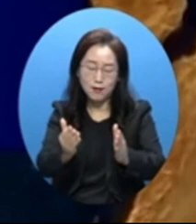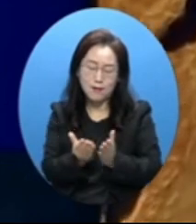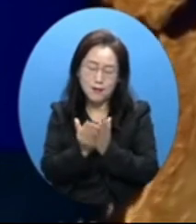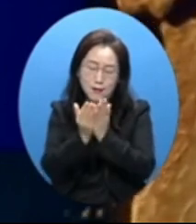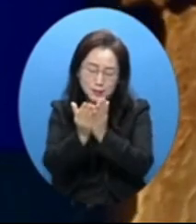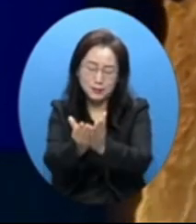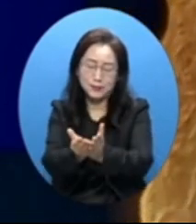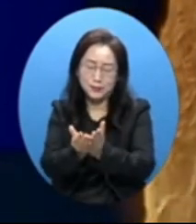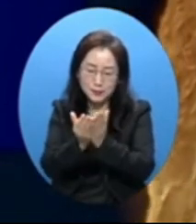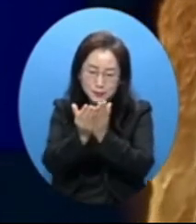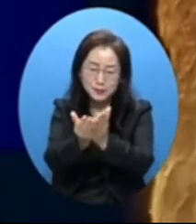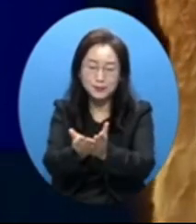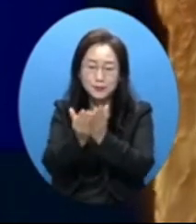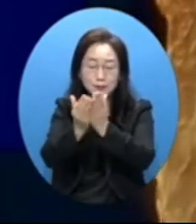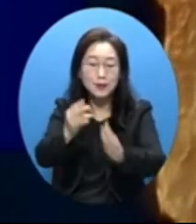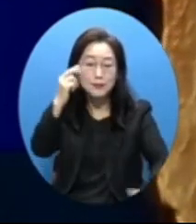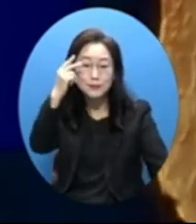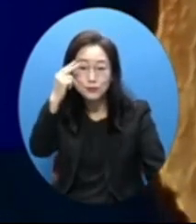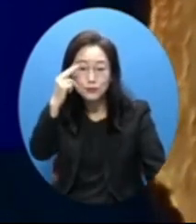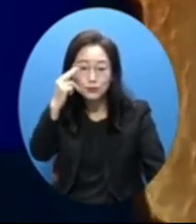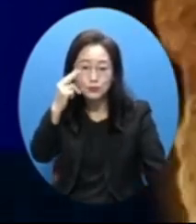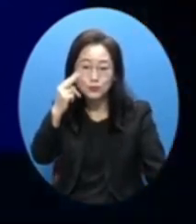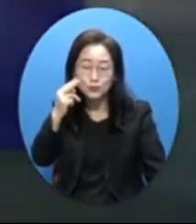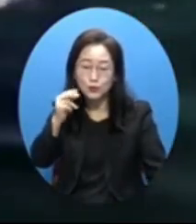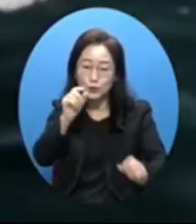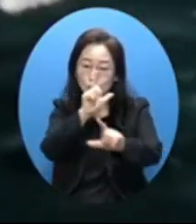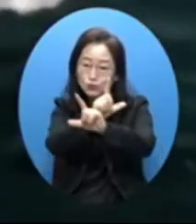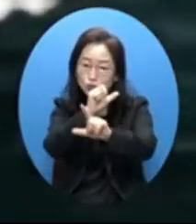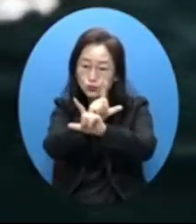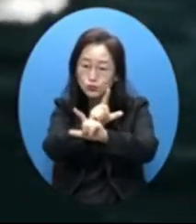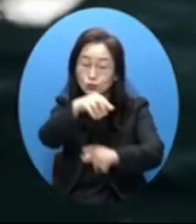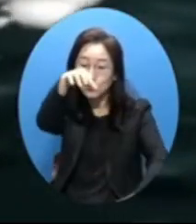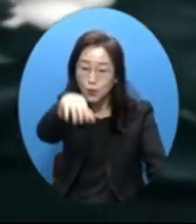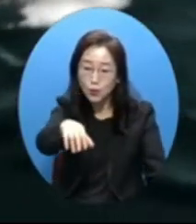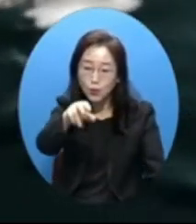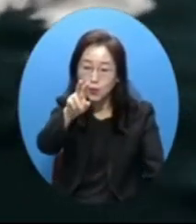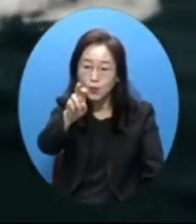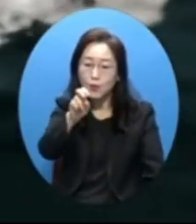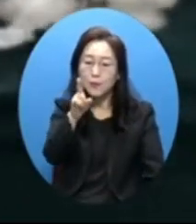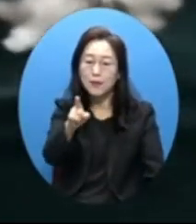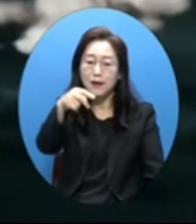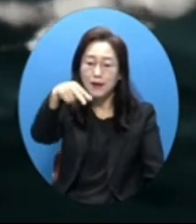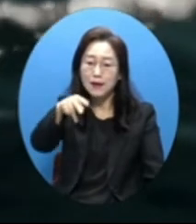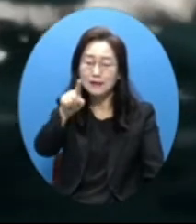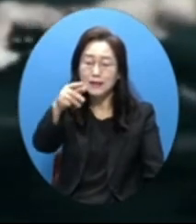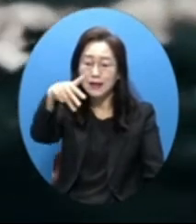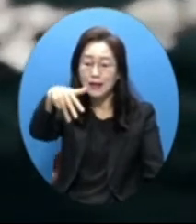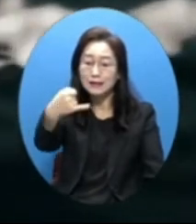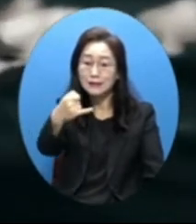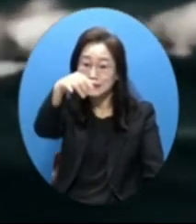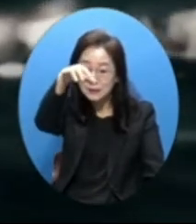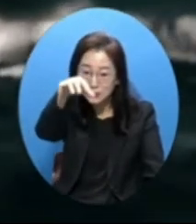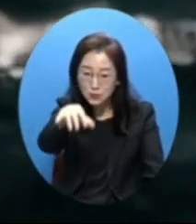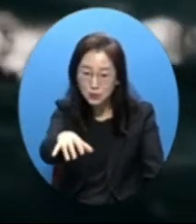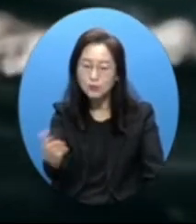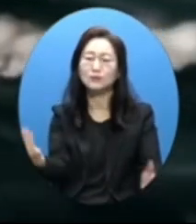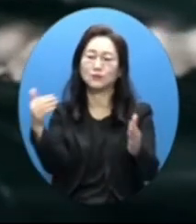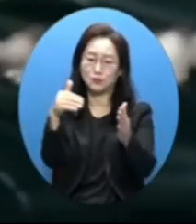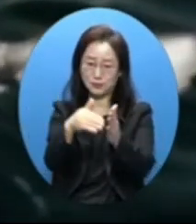미국 북동부 메사스 지역에 폴리머스라고 하는 곳에 도착을 했습니다